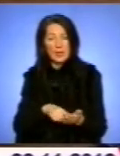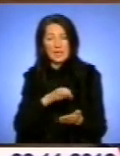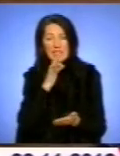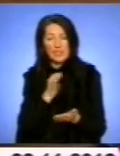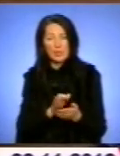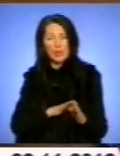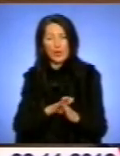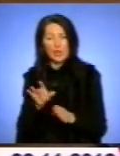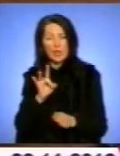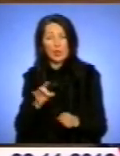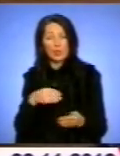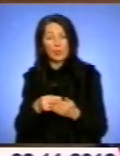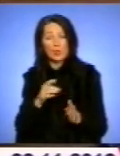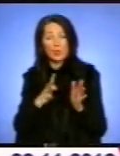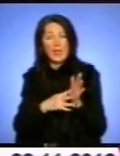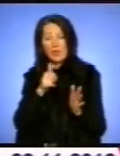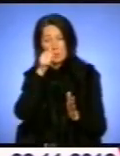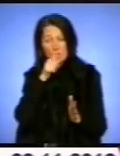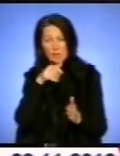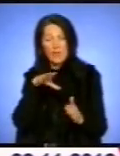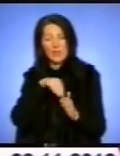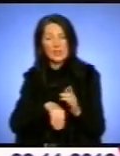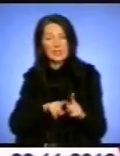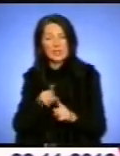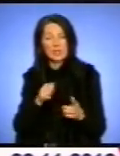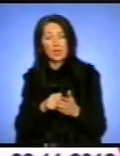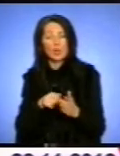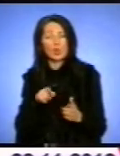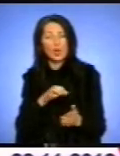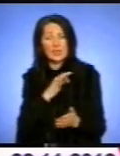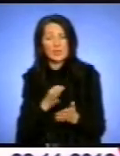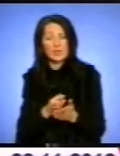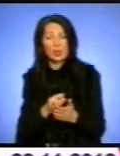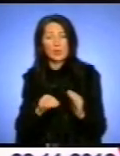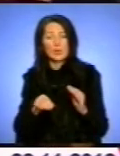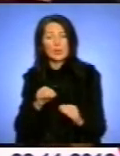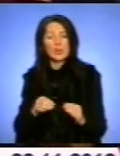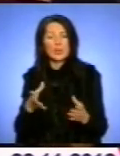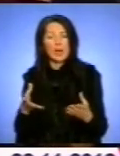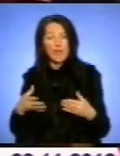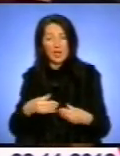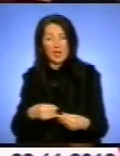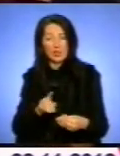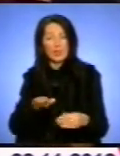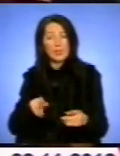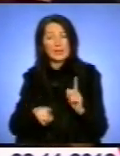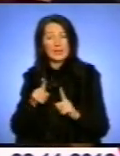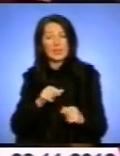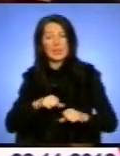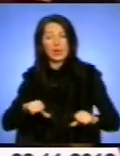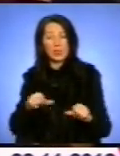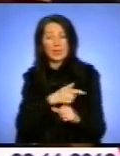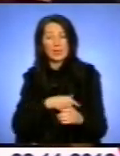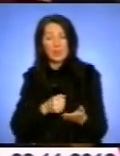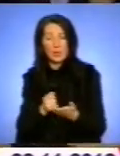виконання районного бюджету за 9 місяців і внесення змін до нього. Склалося враження, що після засідання комісії